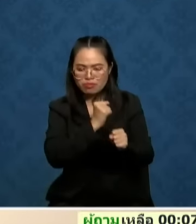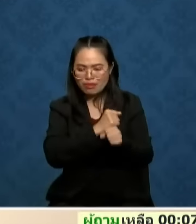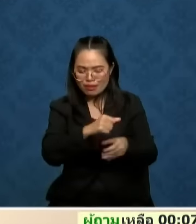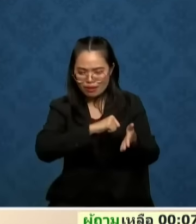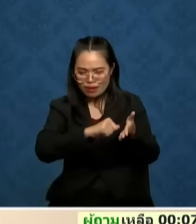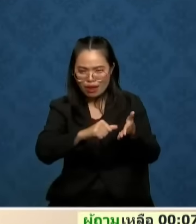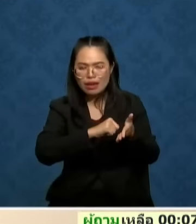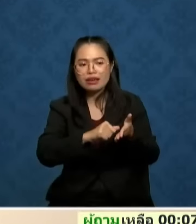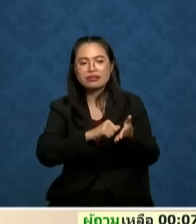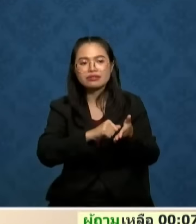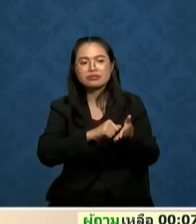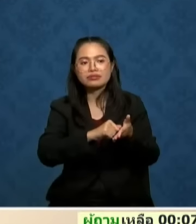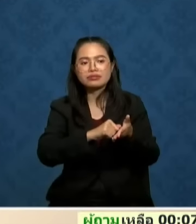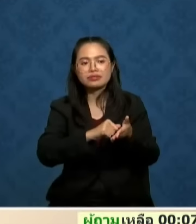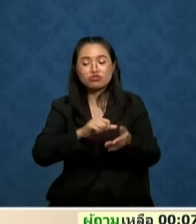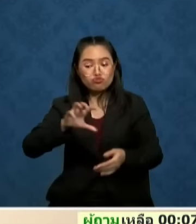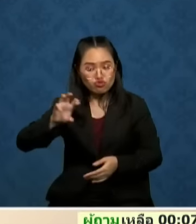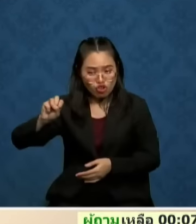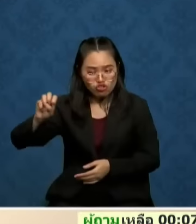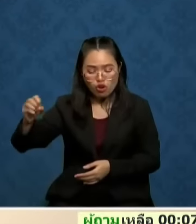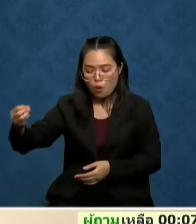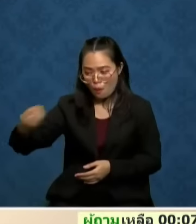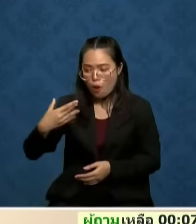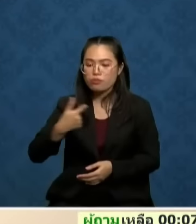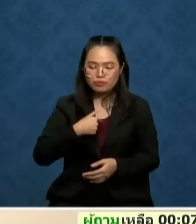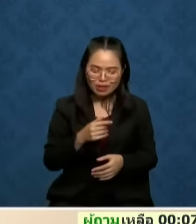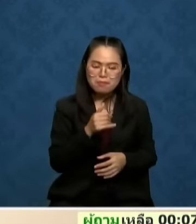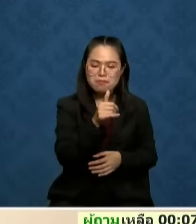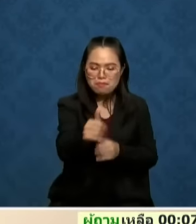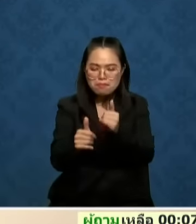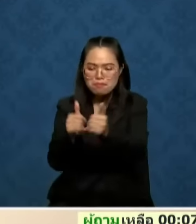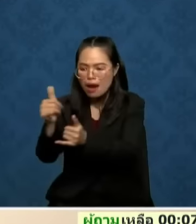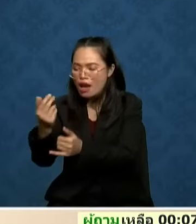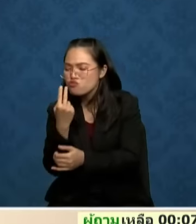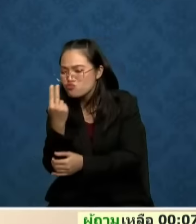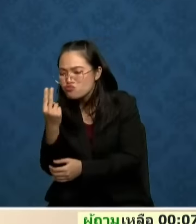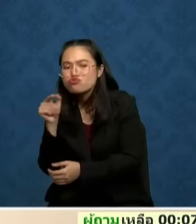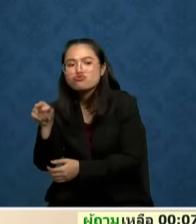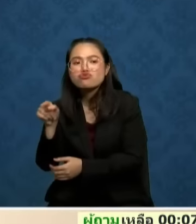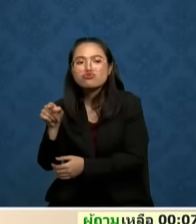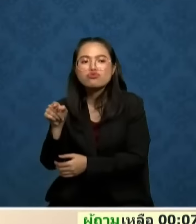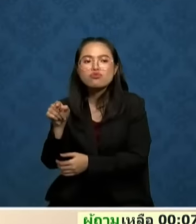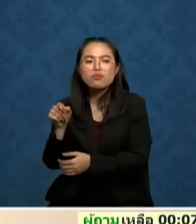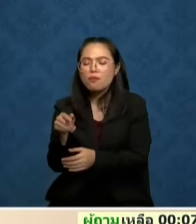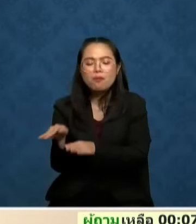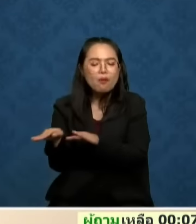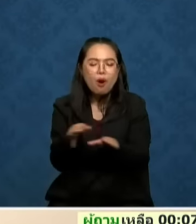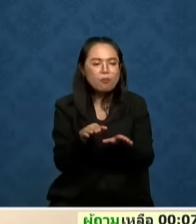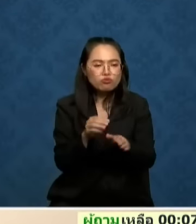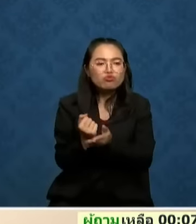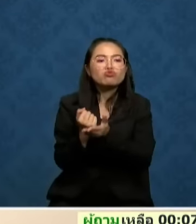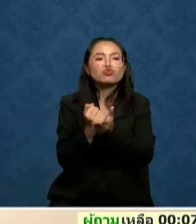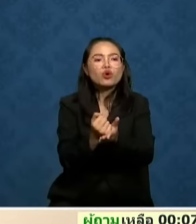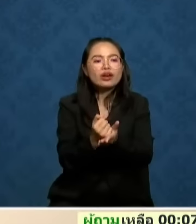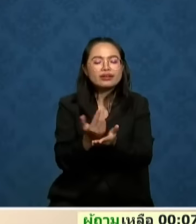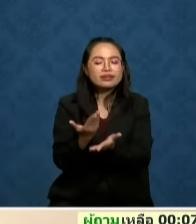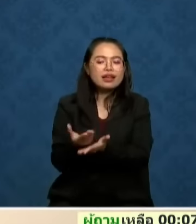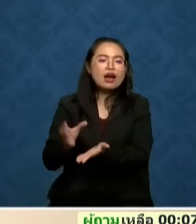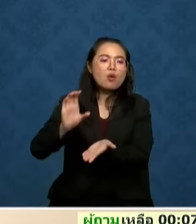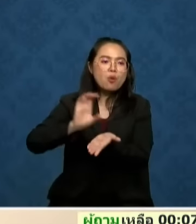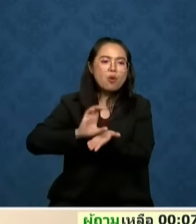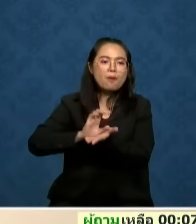ล้วก็เพื่อนสมาชิกบอกมาดิฉันก็ลงพื้นที่นะคะไม่ว่าจะเป็นเรื่องแคดเมียมหรือเรื่องของการจัดการของเสียเพราะฉะนั้นยืนยันว่าเรื่องงบกลางไม่